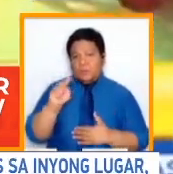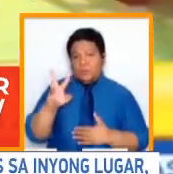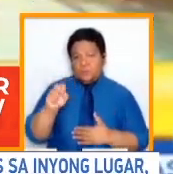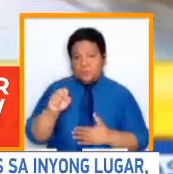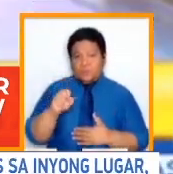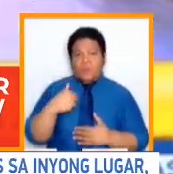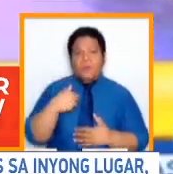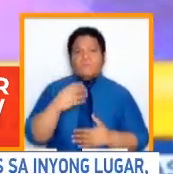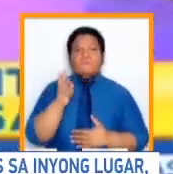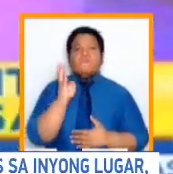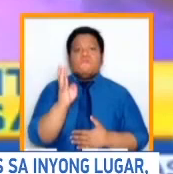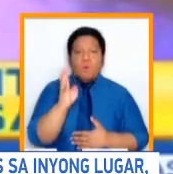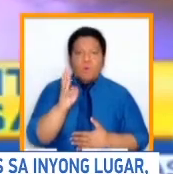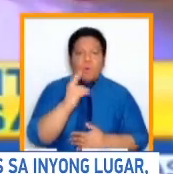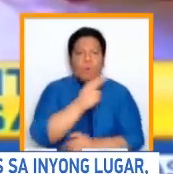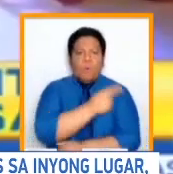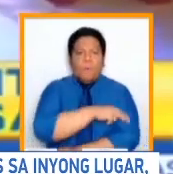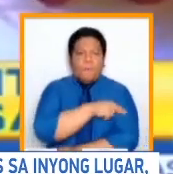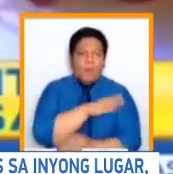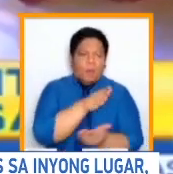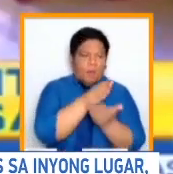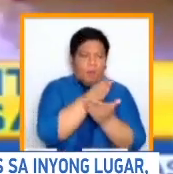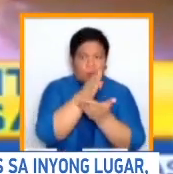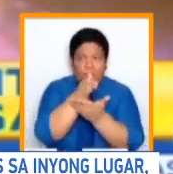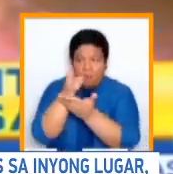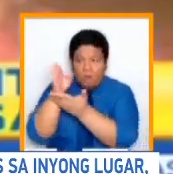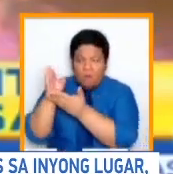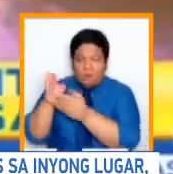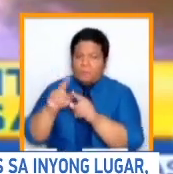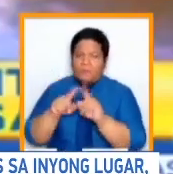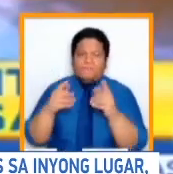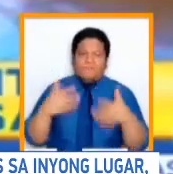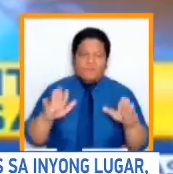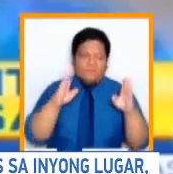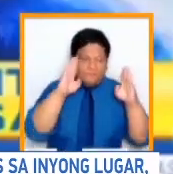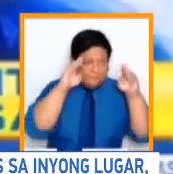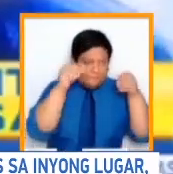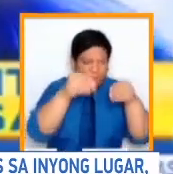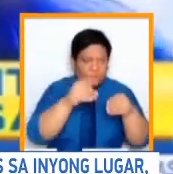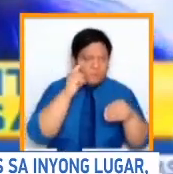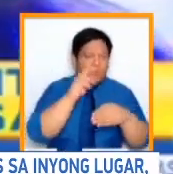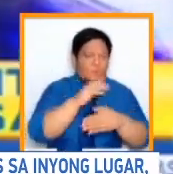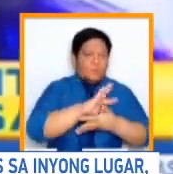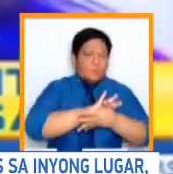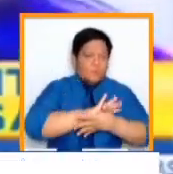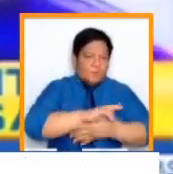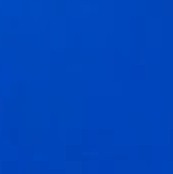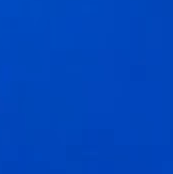ang pinuntahan nila pero lahat daw ay nakatutok sa mga pasyente ng COVID-19.